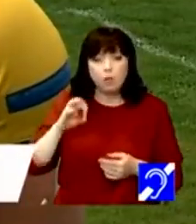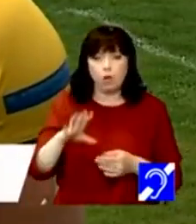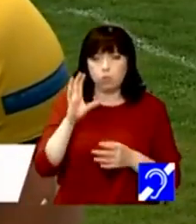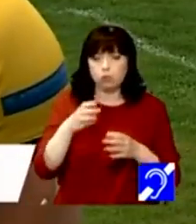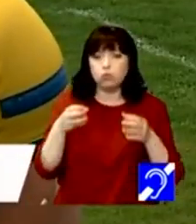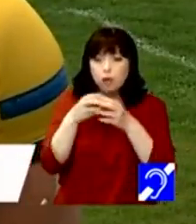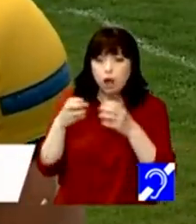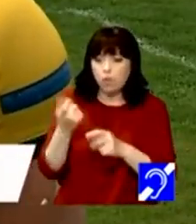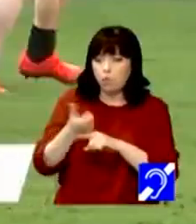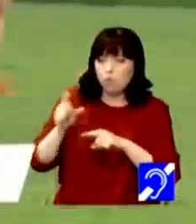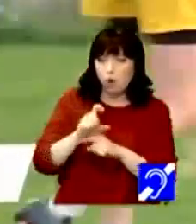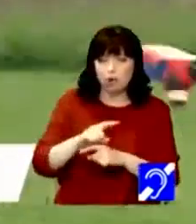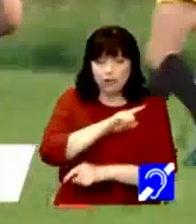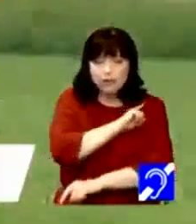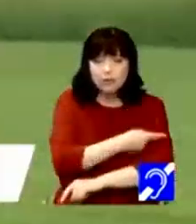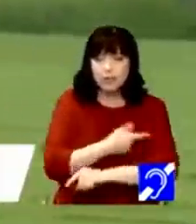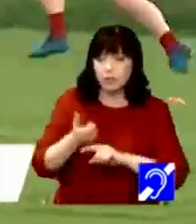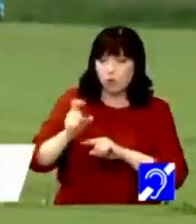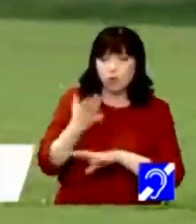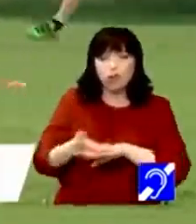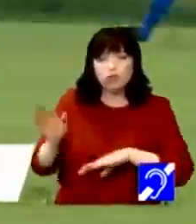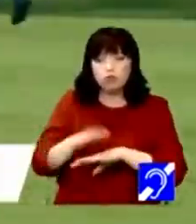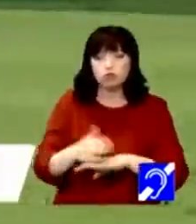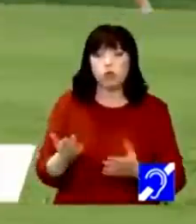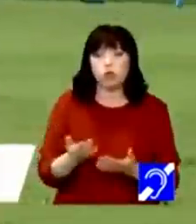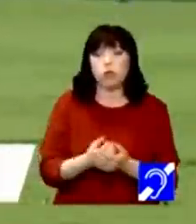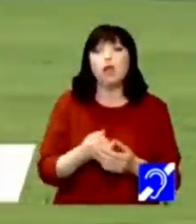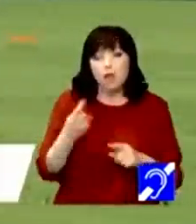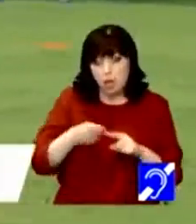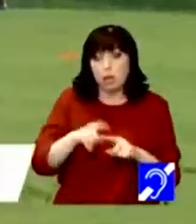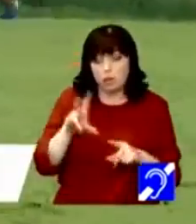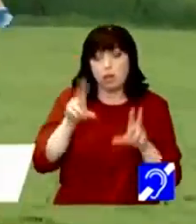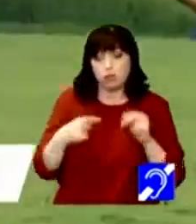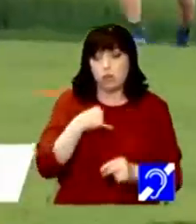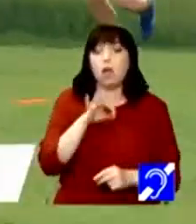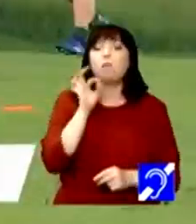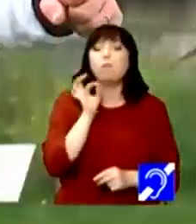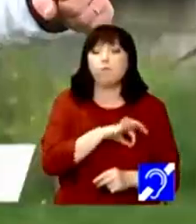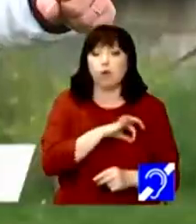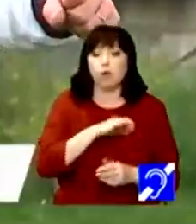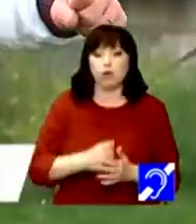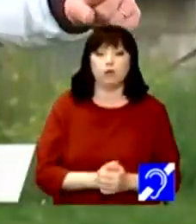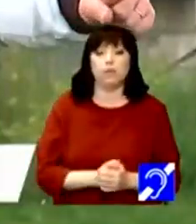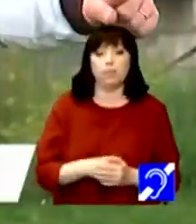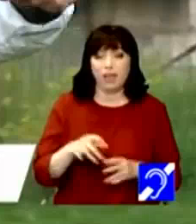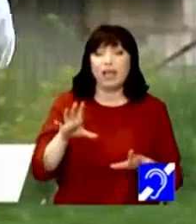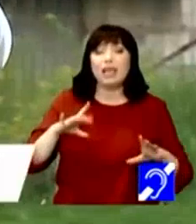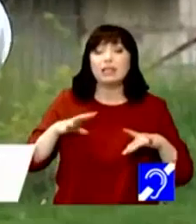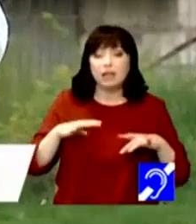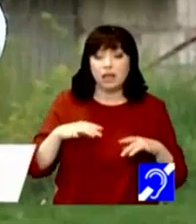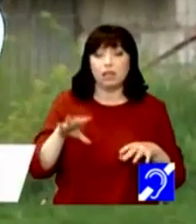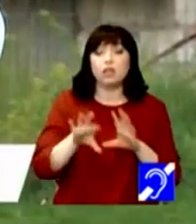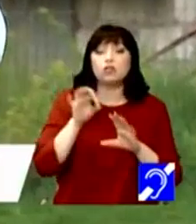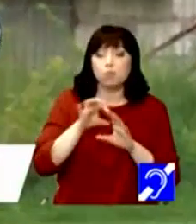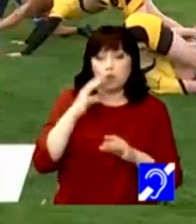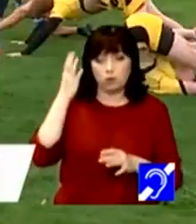meciuri mult mai intensive, mult mai grele și cred eu mult mai benefice pentru mare parte din jucători. Antrenorul selecționatei